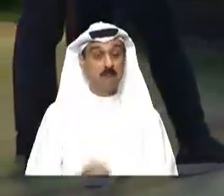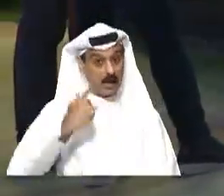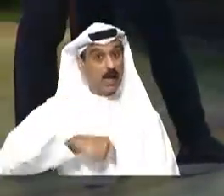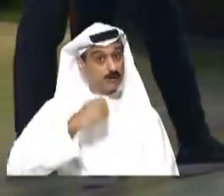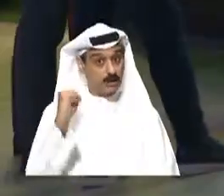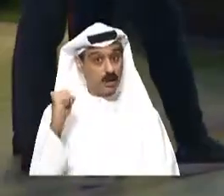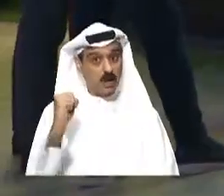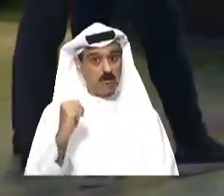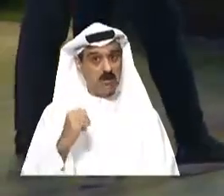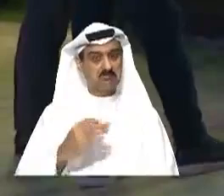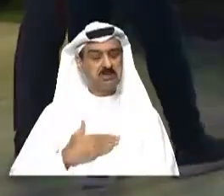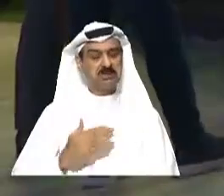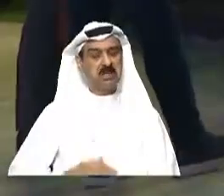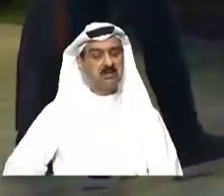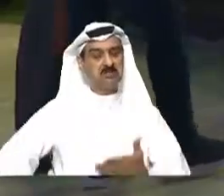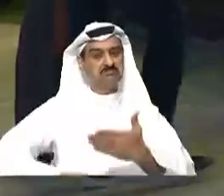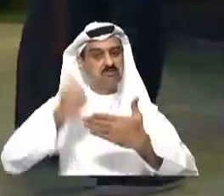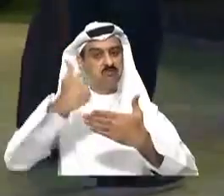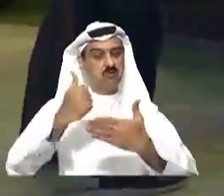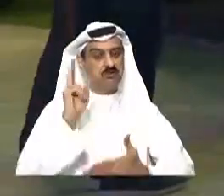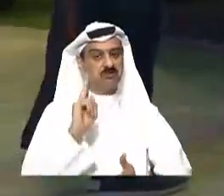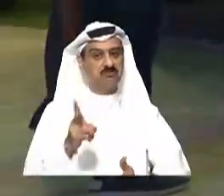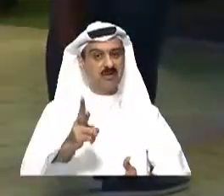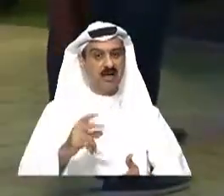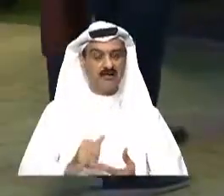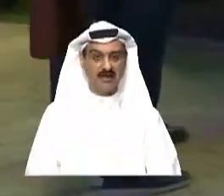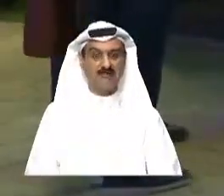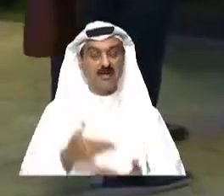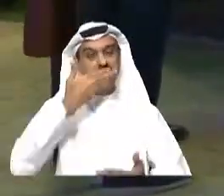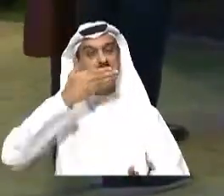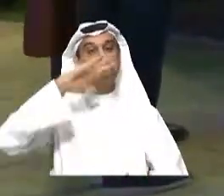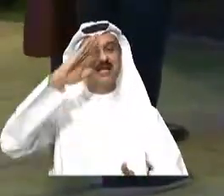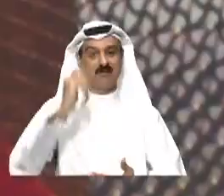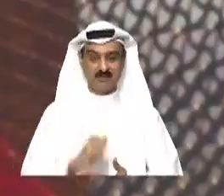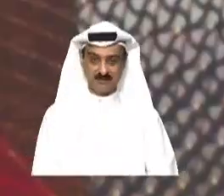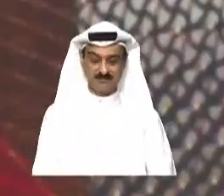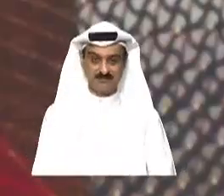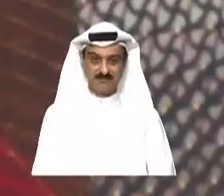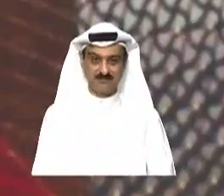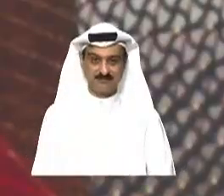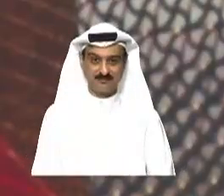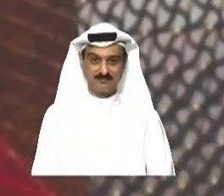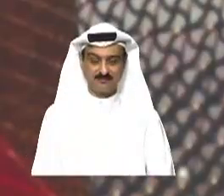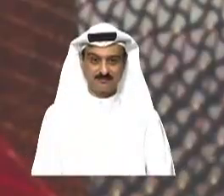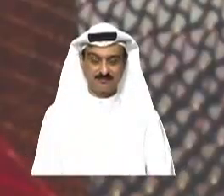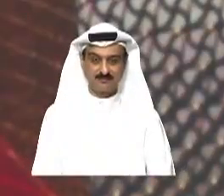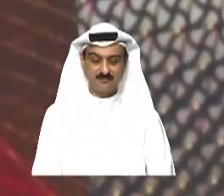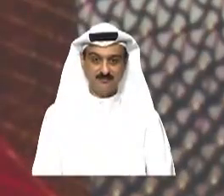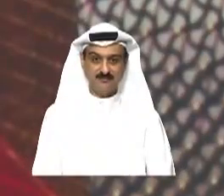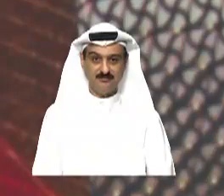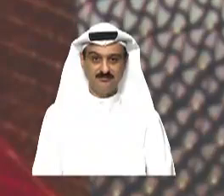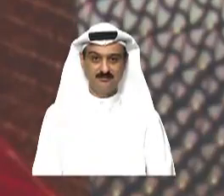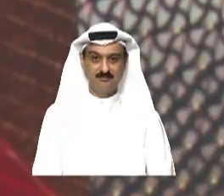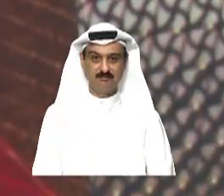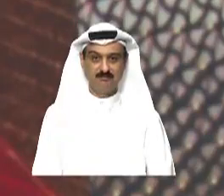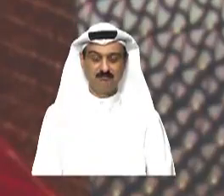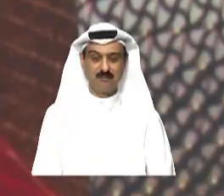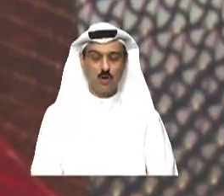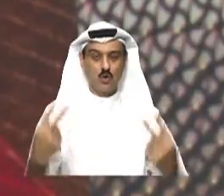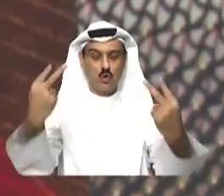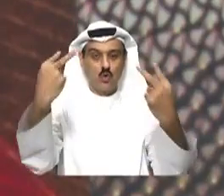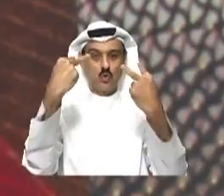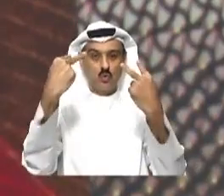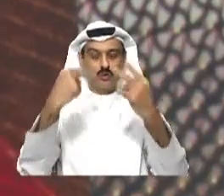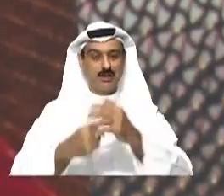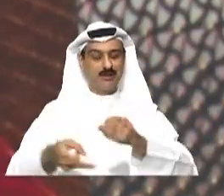لكن كنا متفاعلين، والحمد لله الله وفقنا وفزنا الحمد لله. نجدد لكم التحية مشاهدينا الكرام.